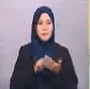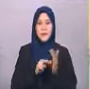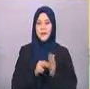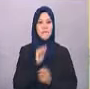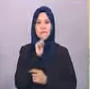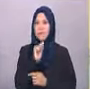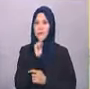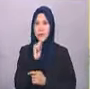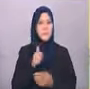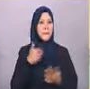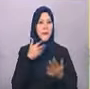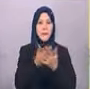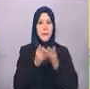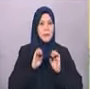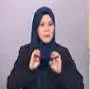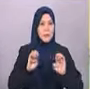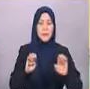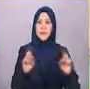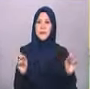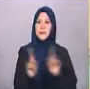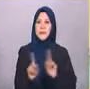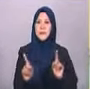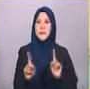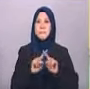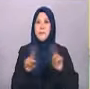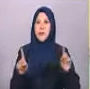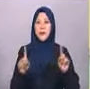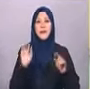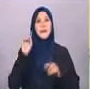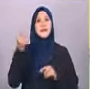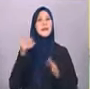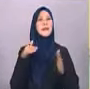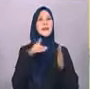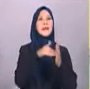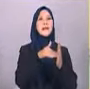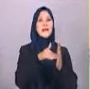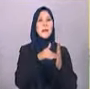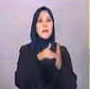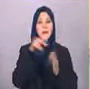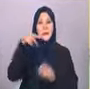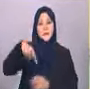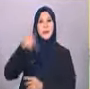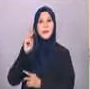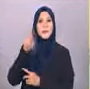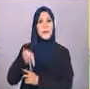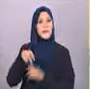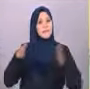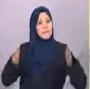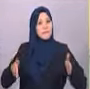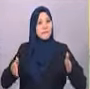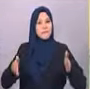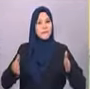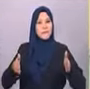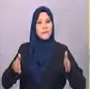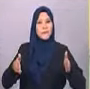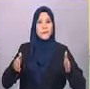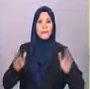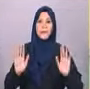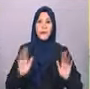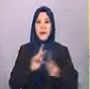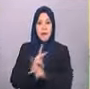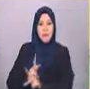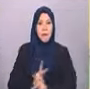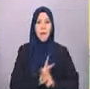perintah berkurung tetapi adalah perintah Sekaten bikepe saja perintah sekatan